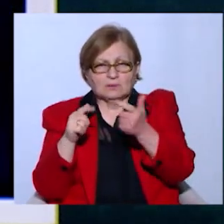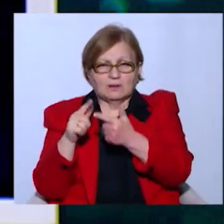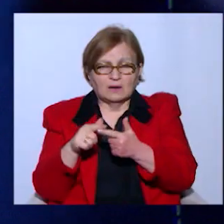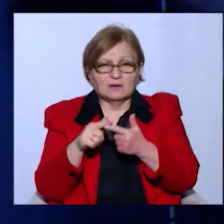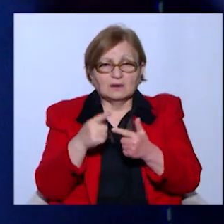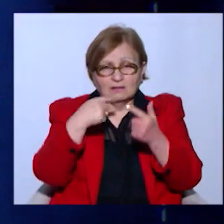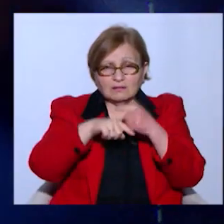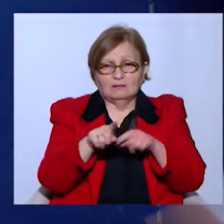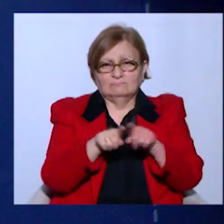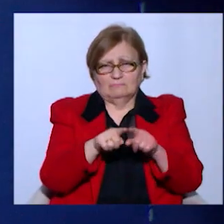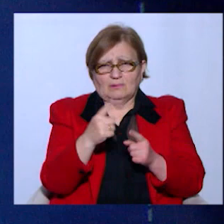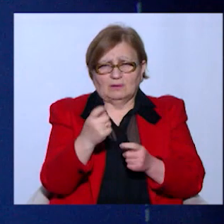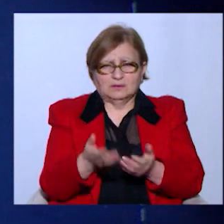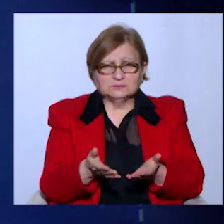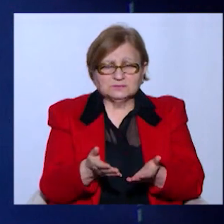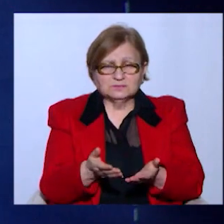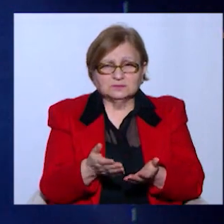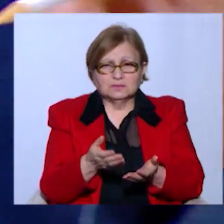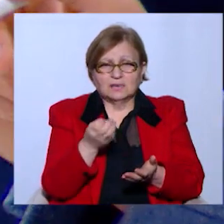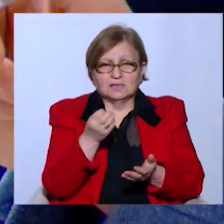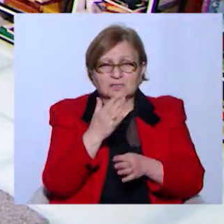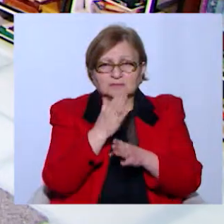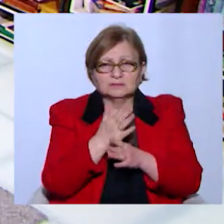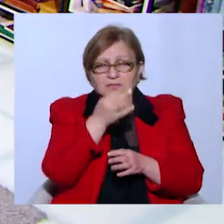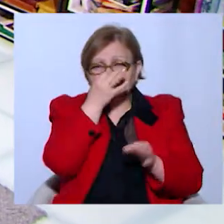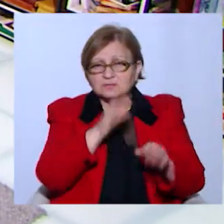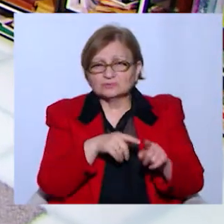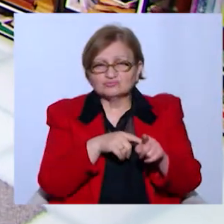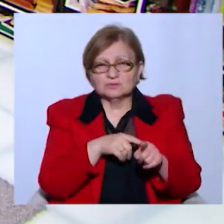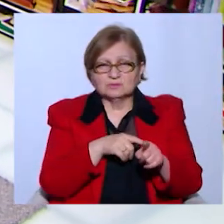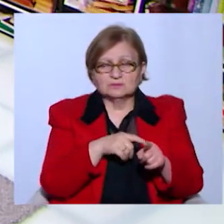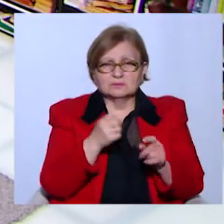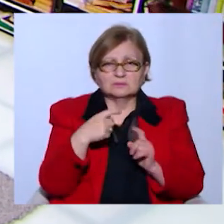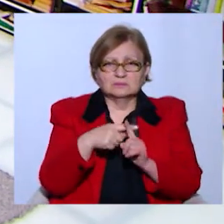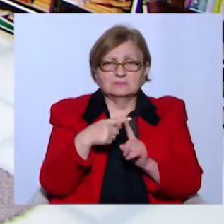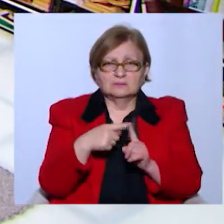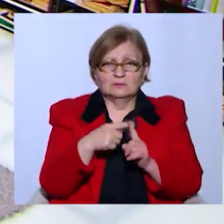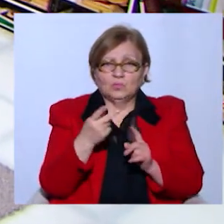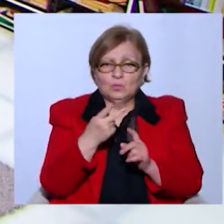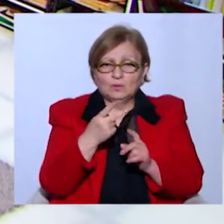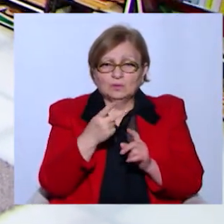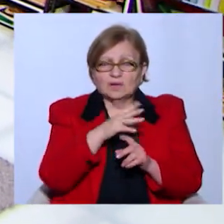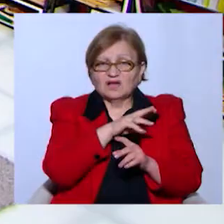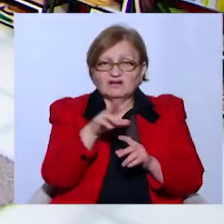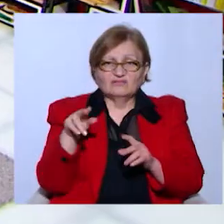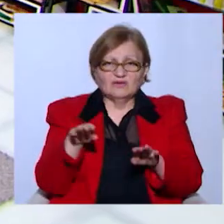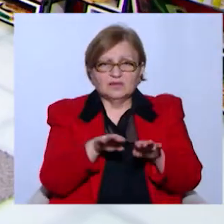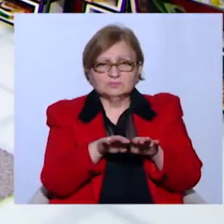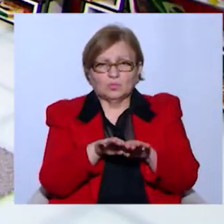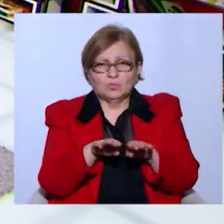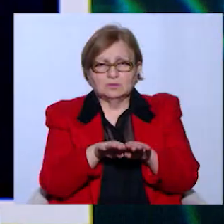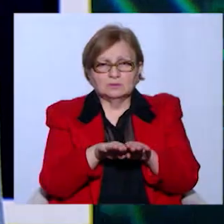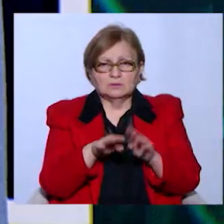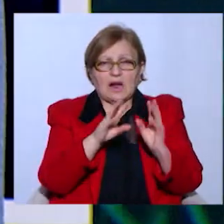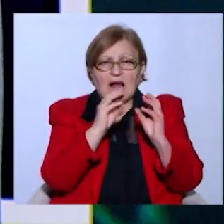ანუ 100 და კიდევ გვაქვს დარჩენილი შესაკრებები, რომლებიც ყველა ერთმანეთის ტოლი, ყველა